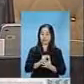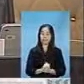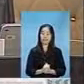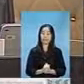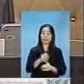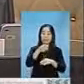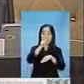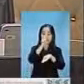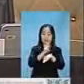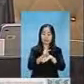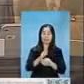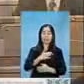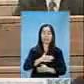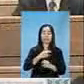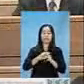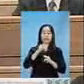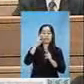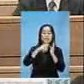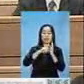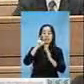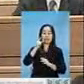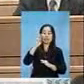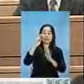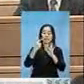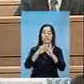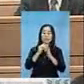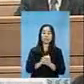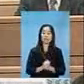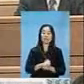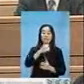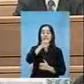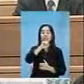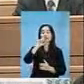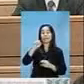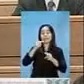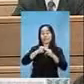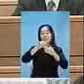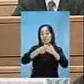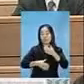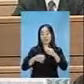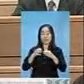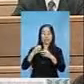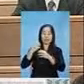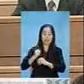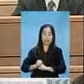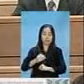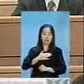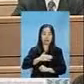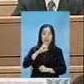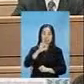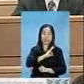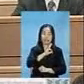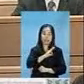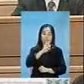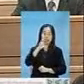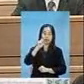พกระผมนายวัชระเพชรทองสมาชิกสภาผู้แทนราษฎรแบบบัญชีรายชื่อพรรคประชาธิปัตย์ในฐานะสมาชิกรั